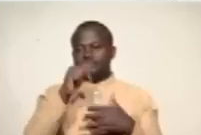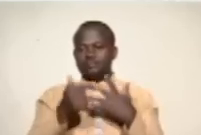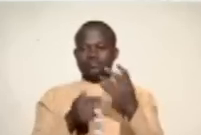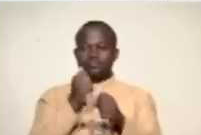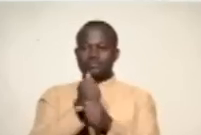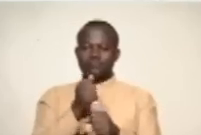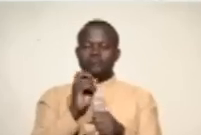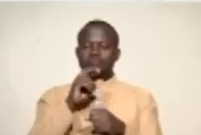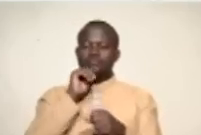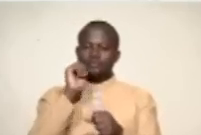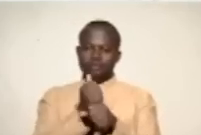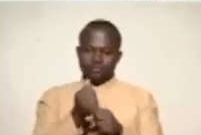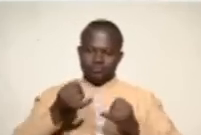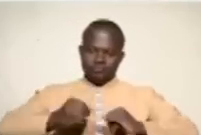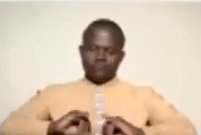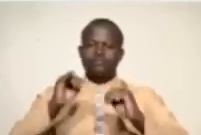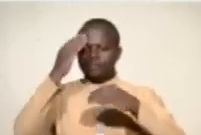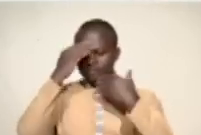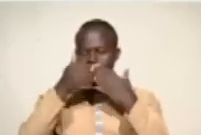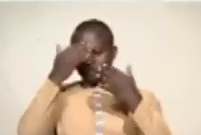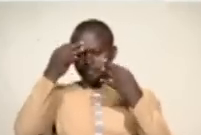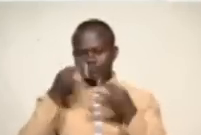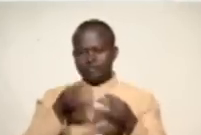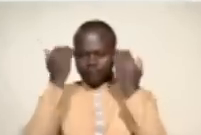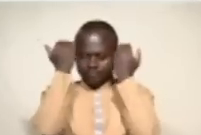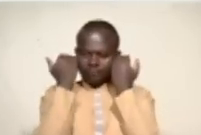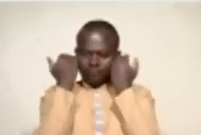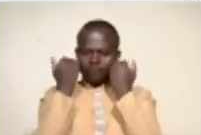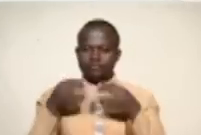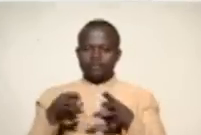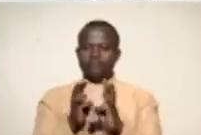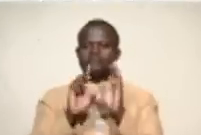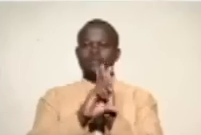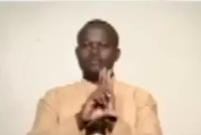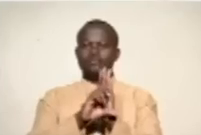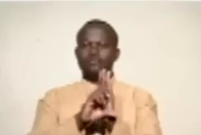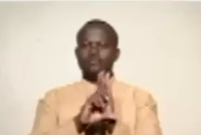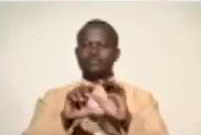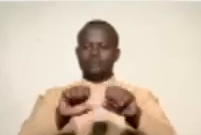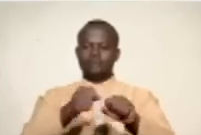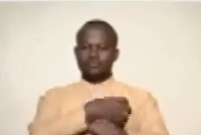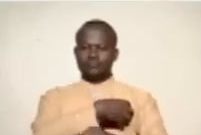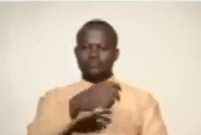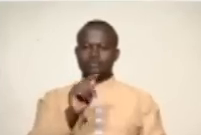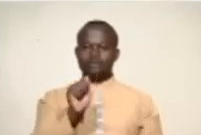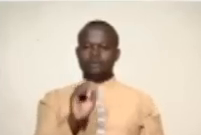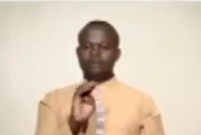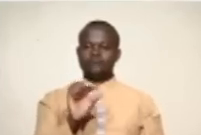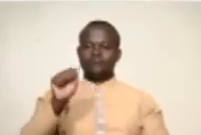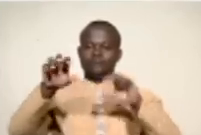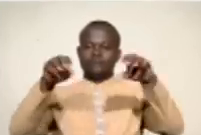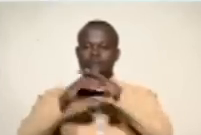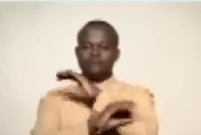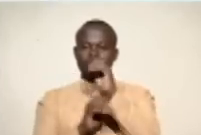agikora akagikora cyangwa atagikora kigashyirwa mu bikorwa bitewe n'icyemezo urukiko ruba rwarafashe, nuko amategeko abiteganya. Ufatira imitungo ya Kabuga Félicien iri hirya no hino mu